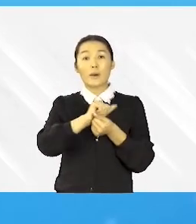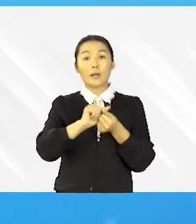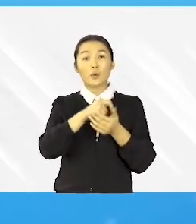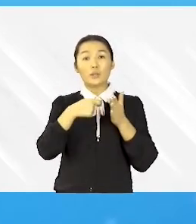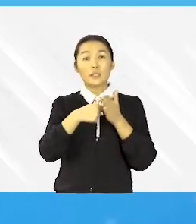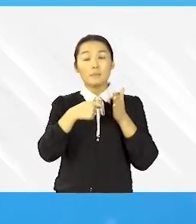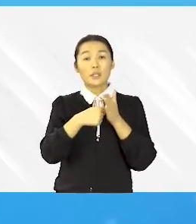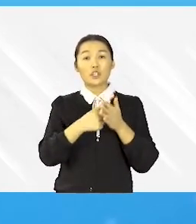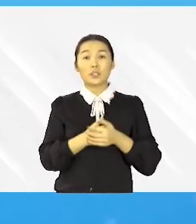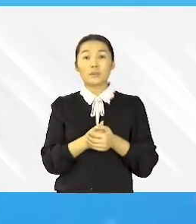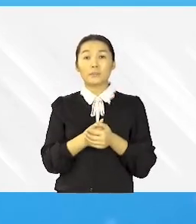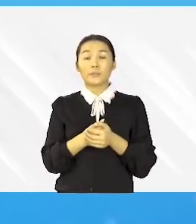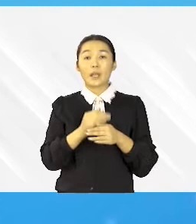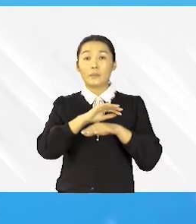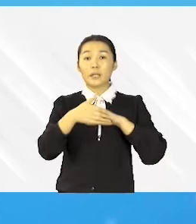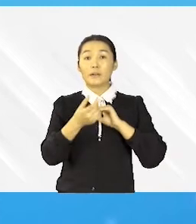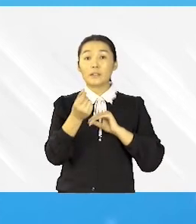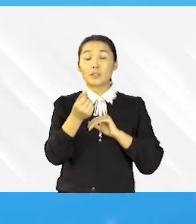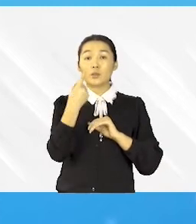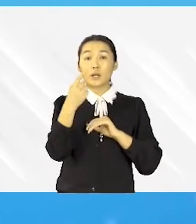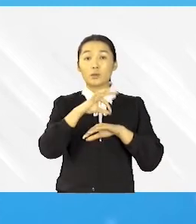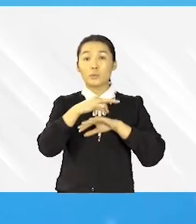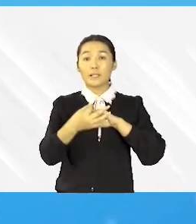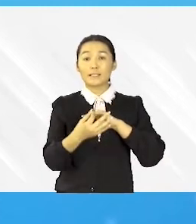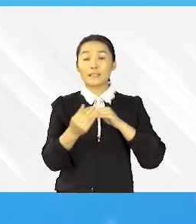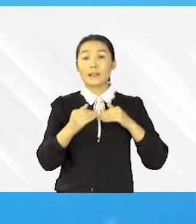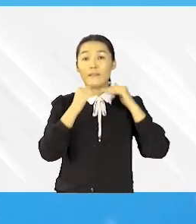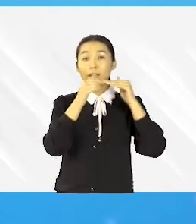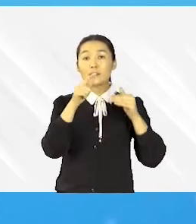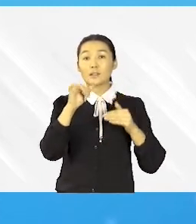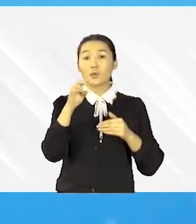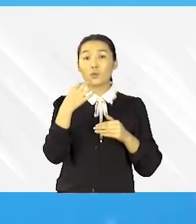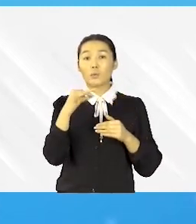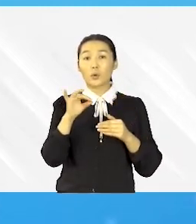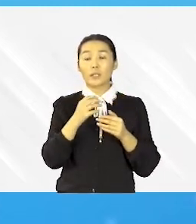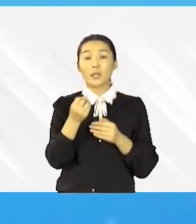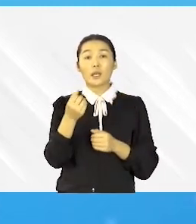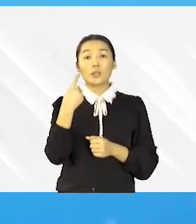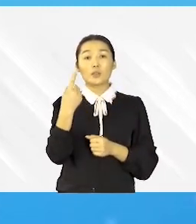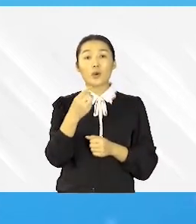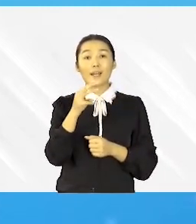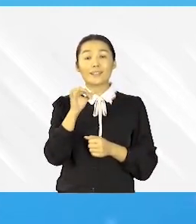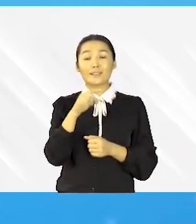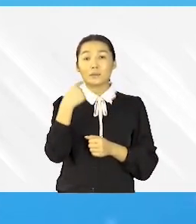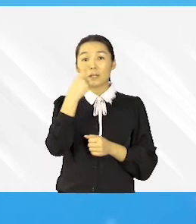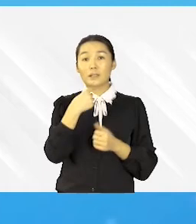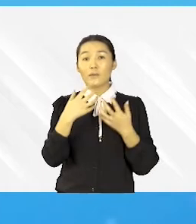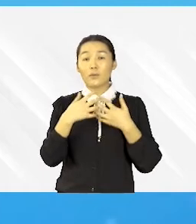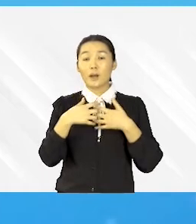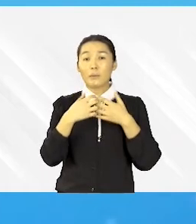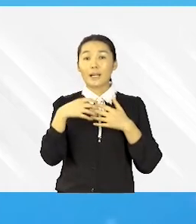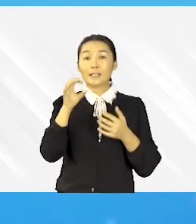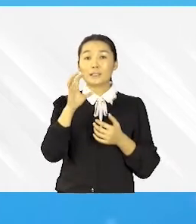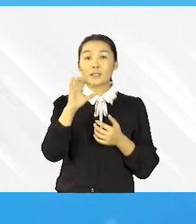обычно прикрывается еще одной пластиной – верхней губой. Еще один тип ротового аппарата – сосущий